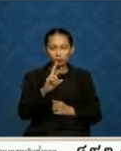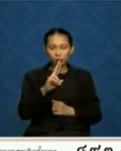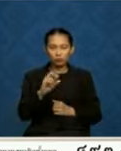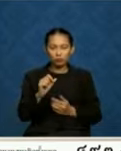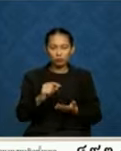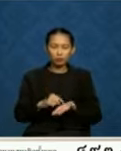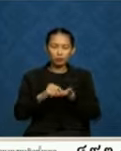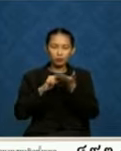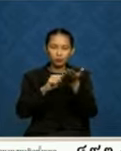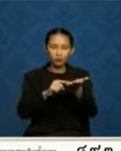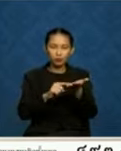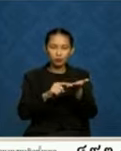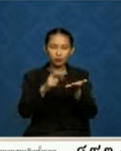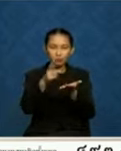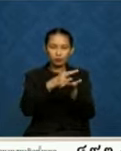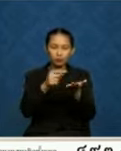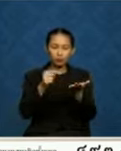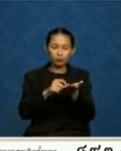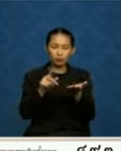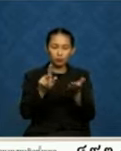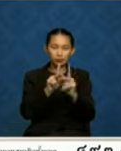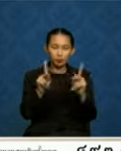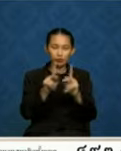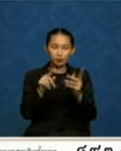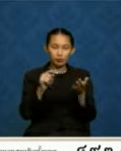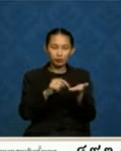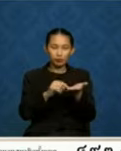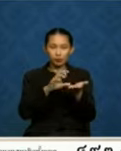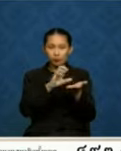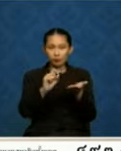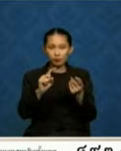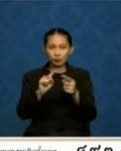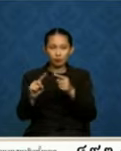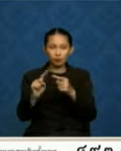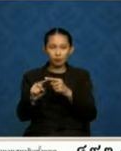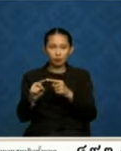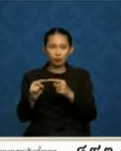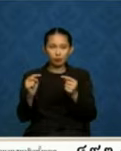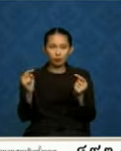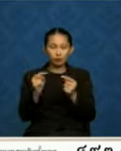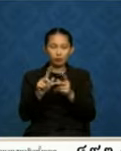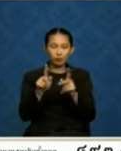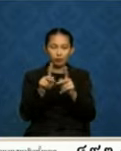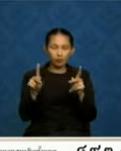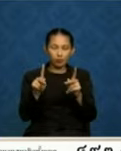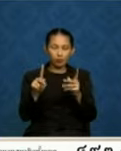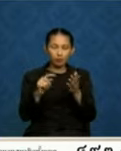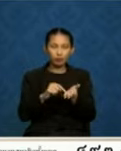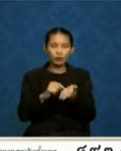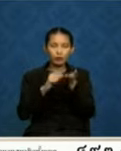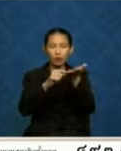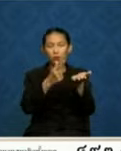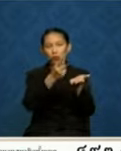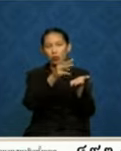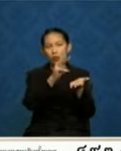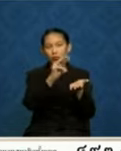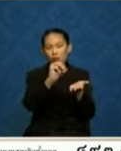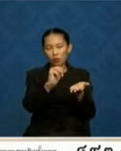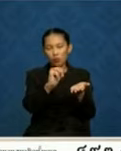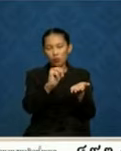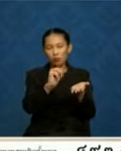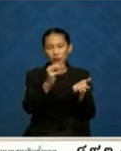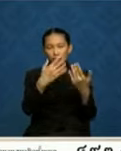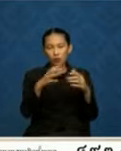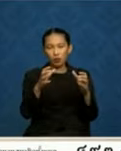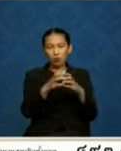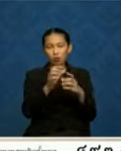ายงานของกรรมการพร้อมทั้งข้อสังเกตของกรรมการนะครับไปยังคณะรัฐมนตรีและ